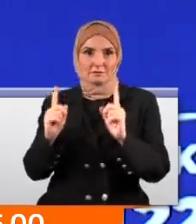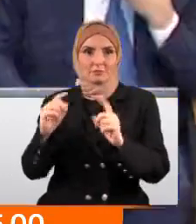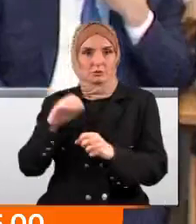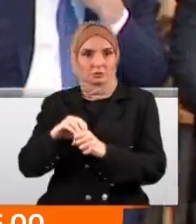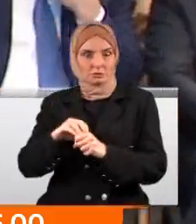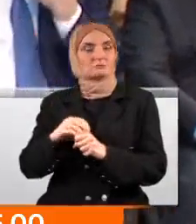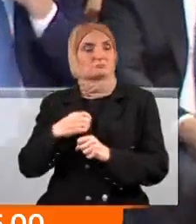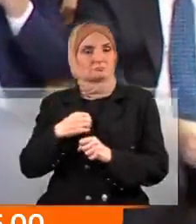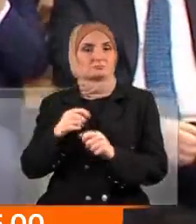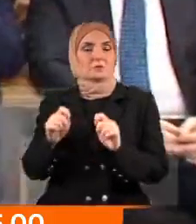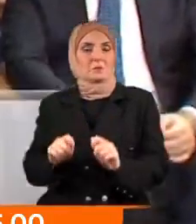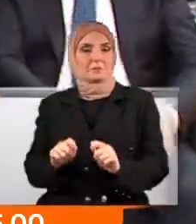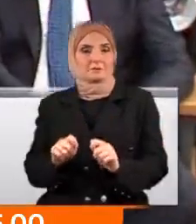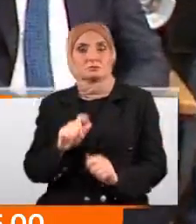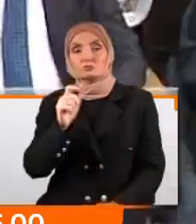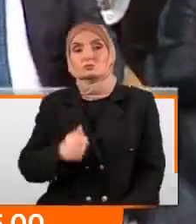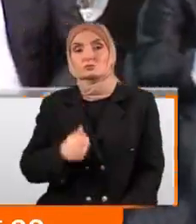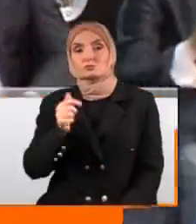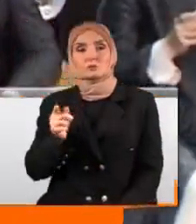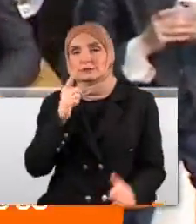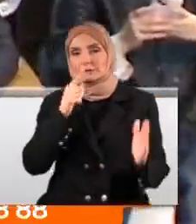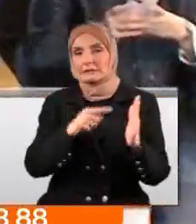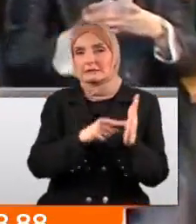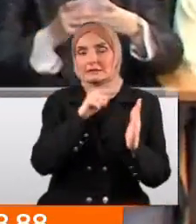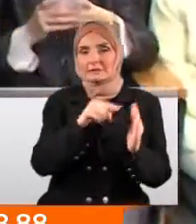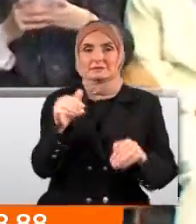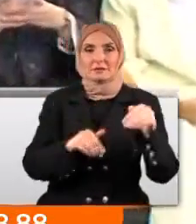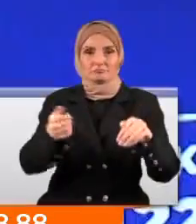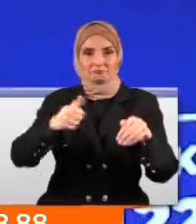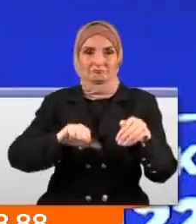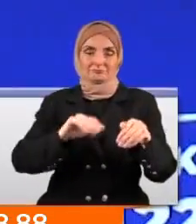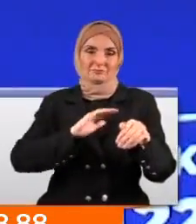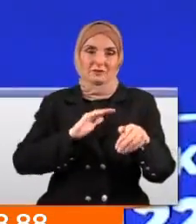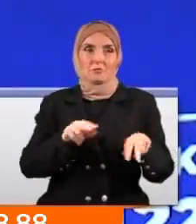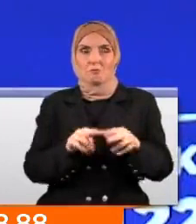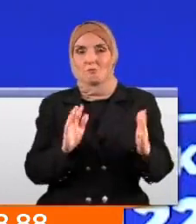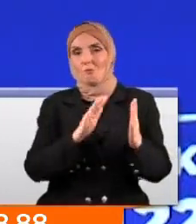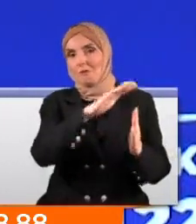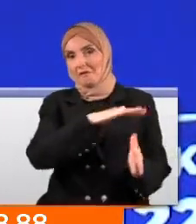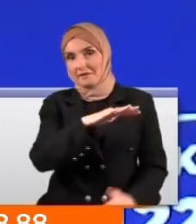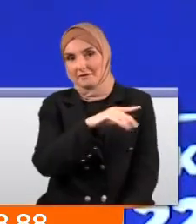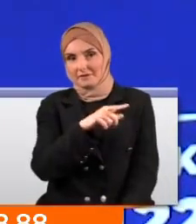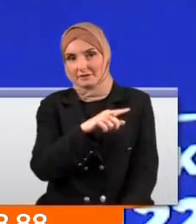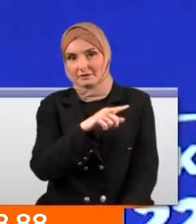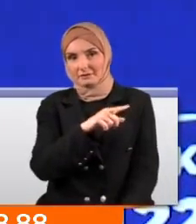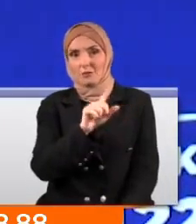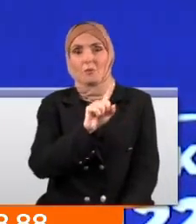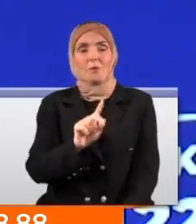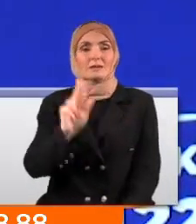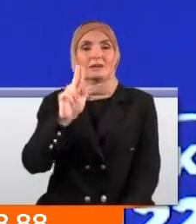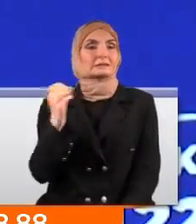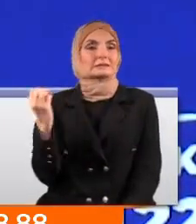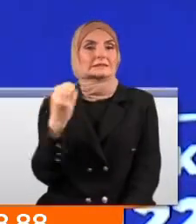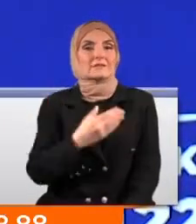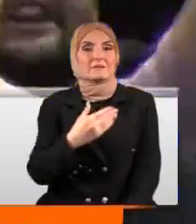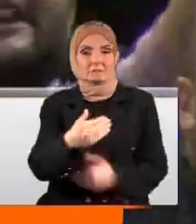başardık. Cumhurbaşkanının hedefinde seçim yenilgisi yaşayan muhalefet de vardı. Tam 17 kez sandıkta